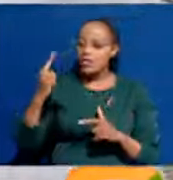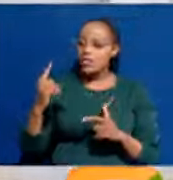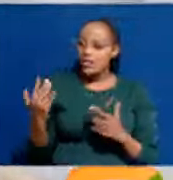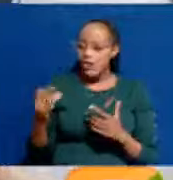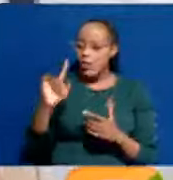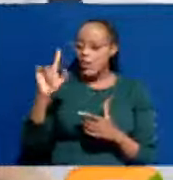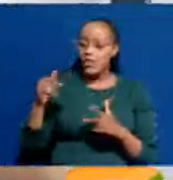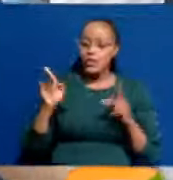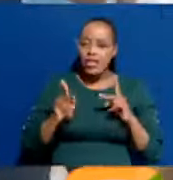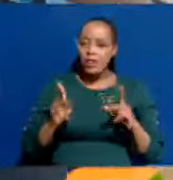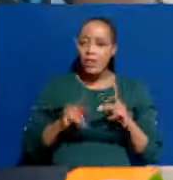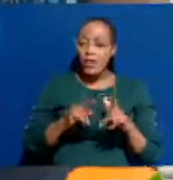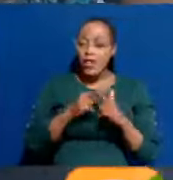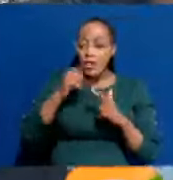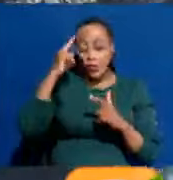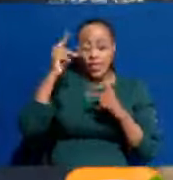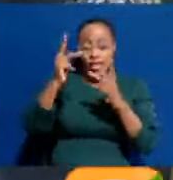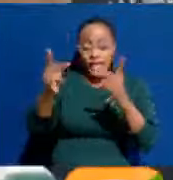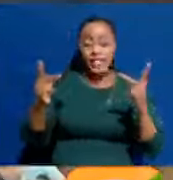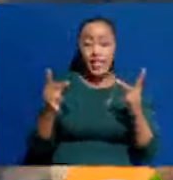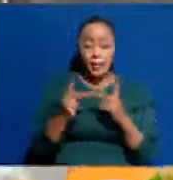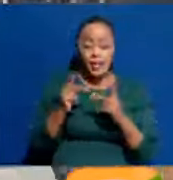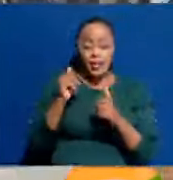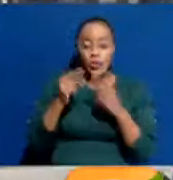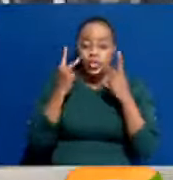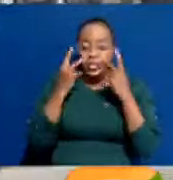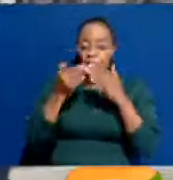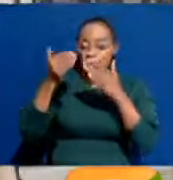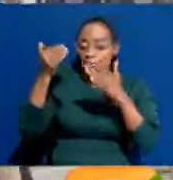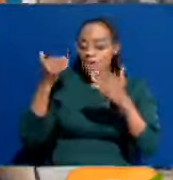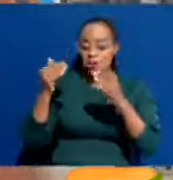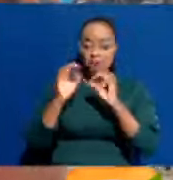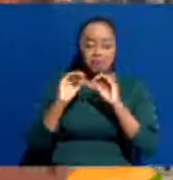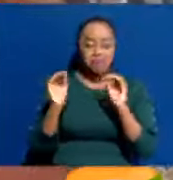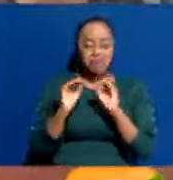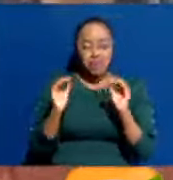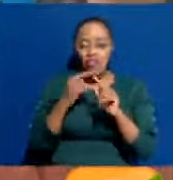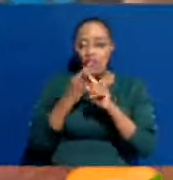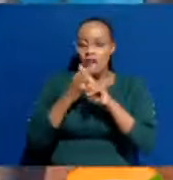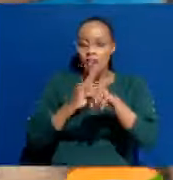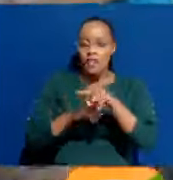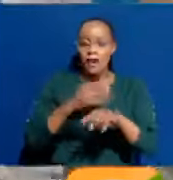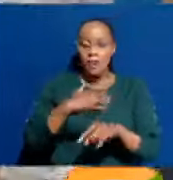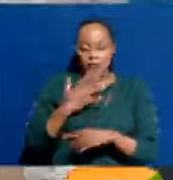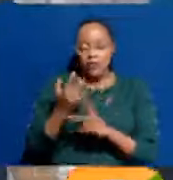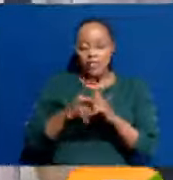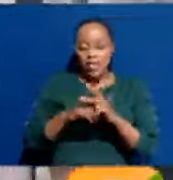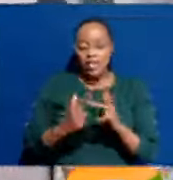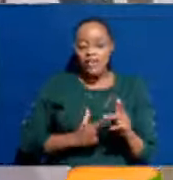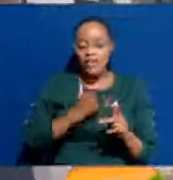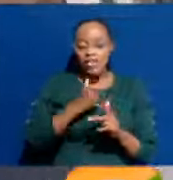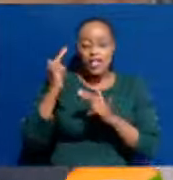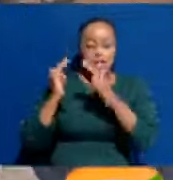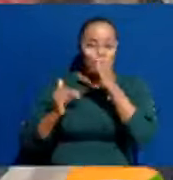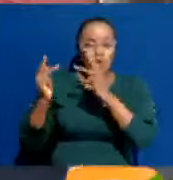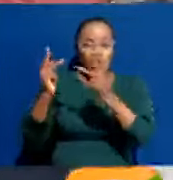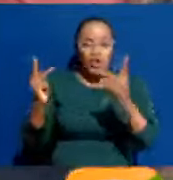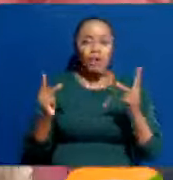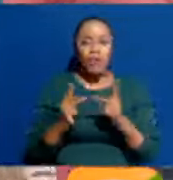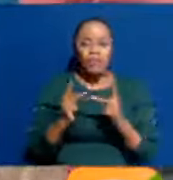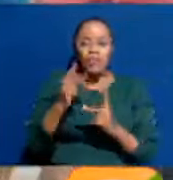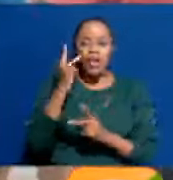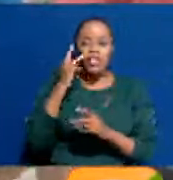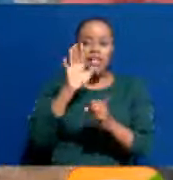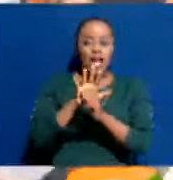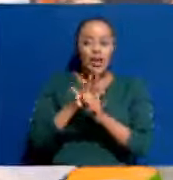watu 1000. Kuna nadhani ni eneo ambao sijawahi kuona tangia maisha. Yaani tangia nianze kutembelea historical site sijawahi kuona